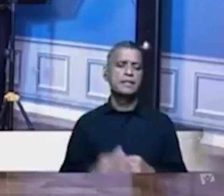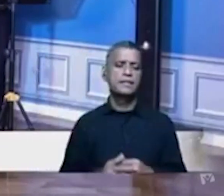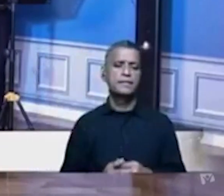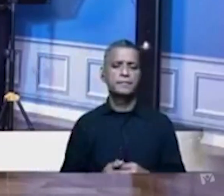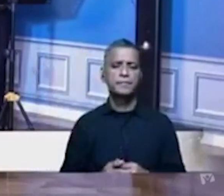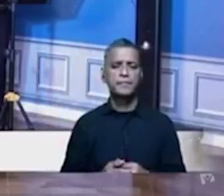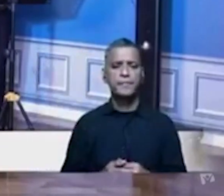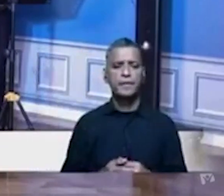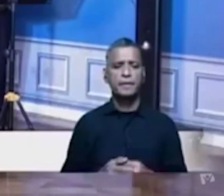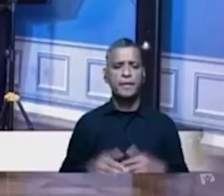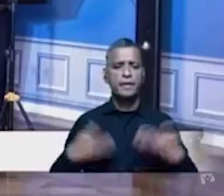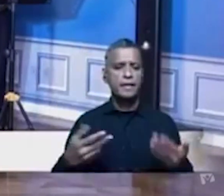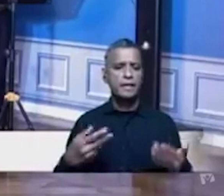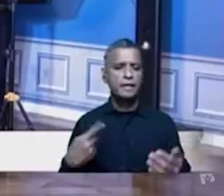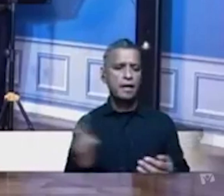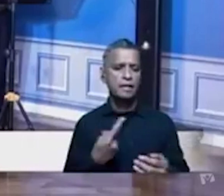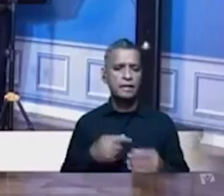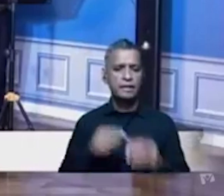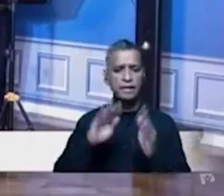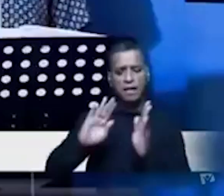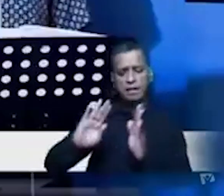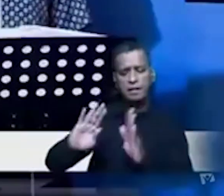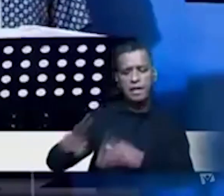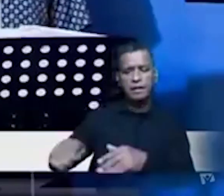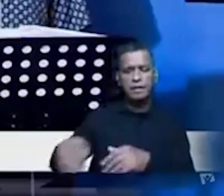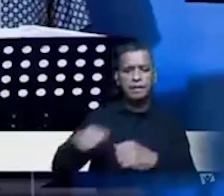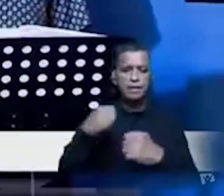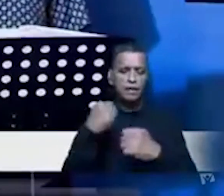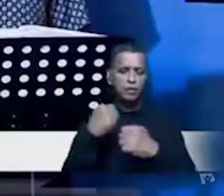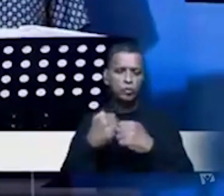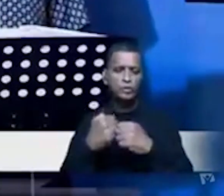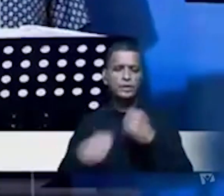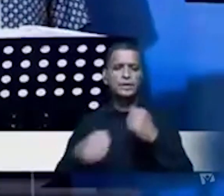apa yang kita tinggalkan pergi.